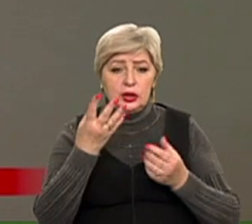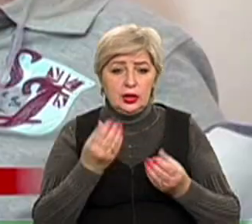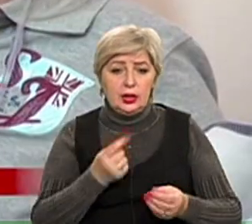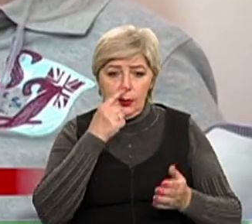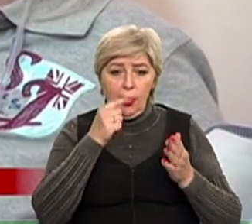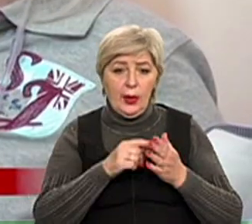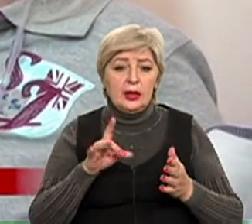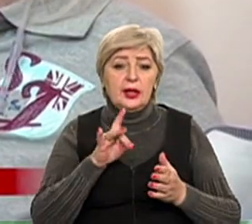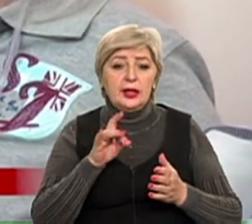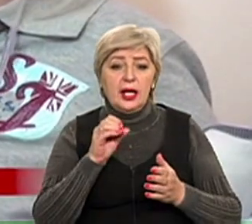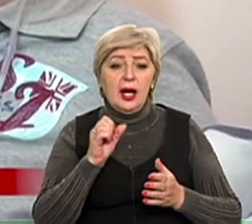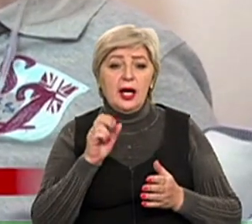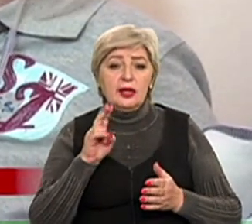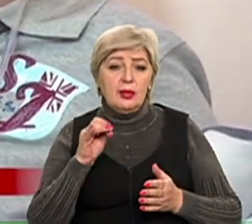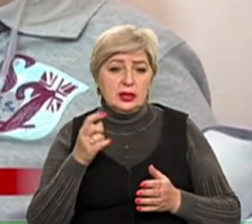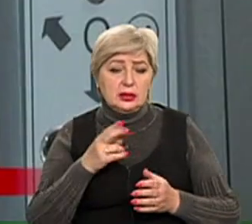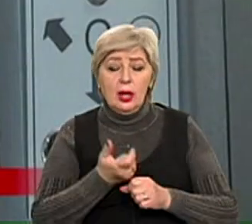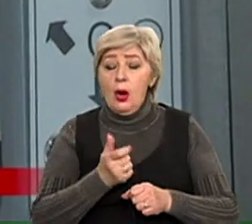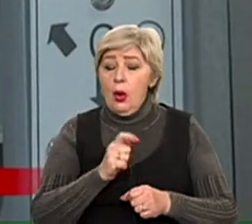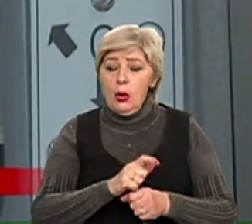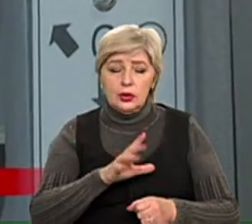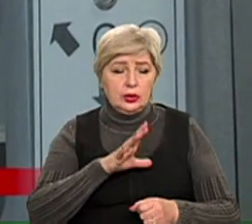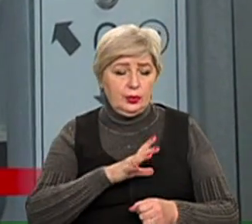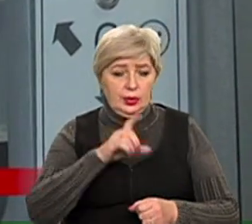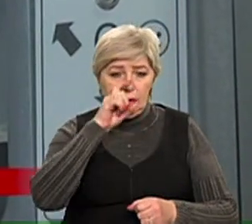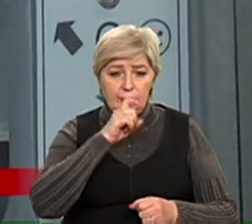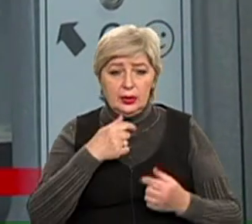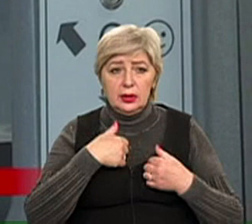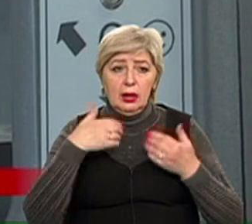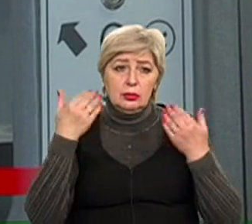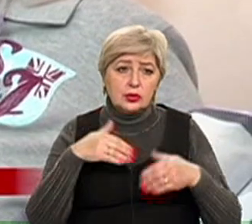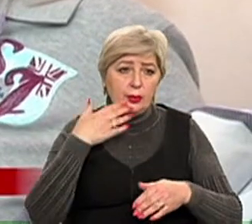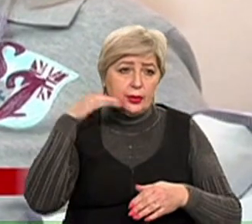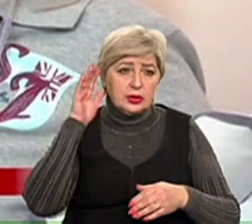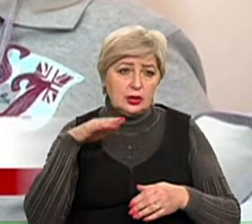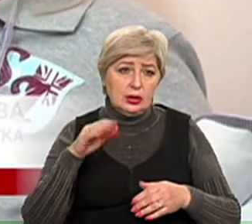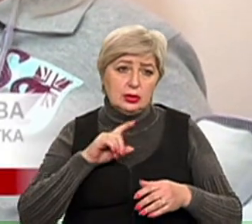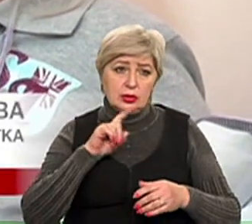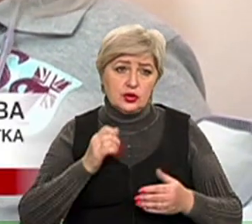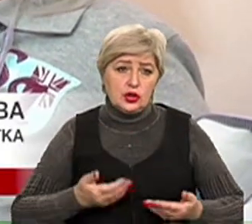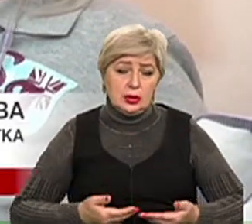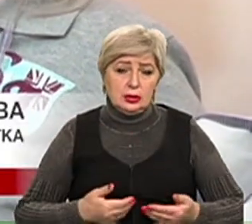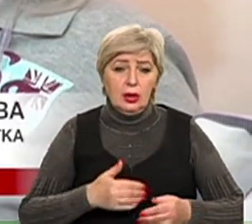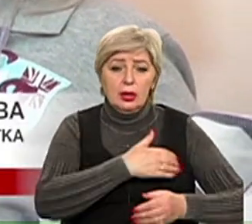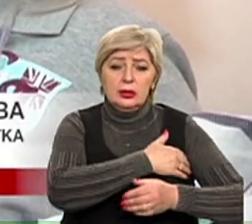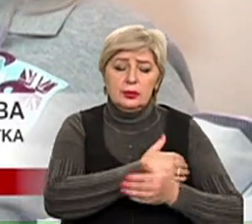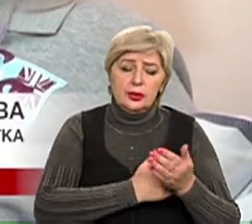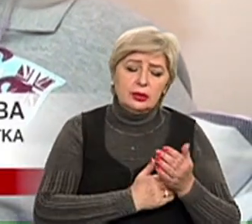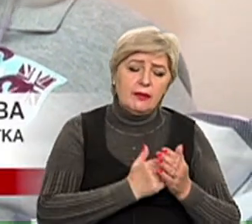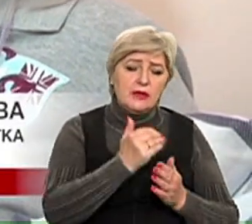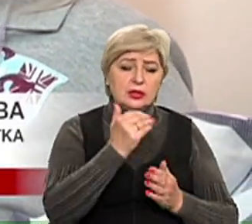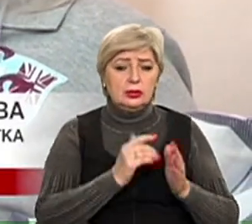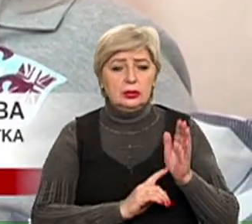реанімації. Очень было плохо, очень сильно. Я уже прощалась с жизнью. Температура очень высокая, до